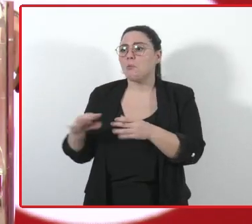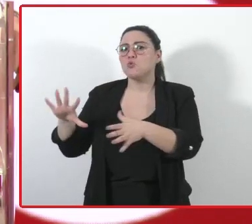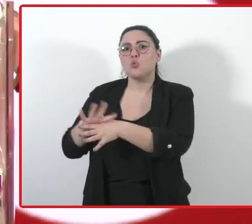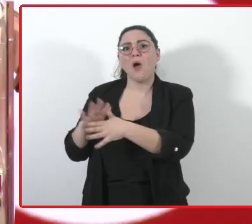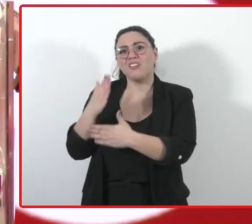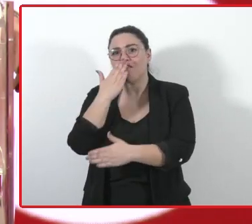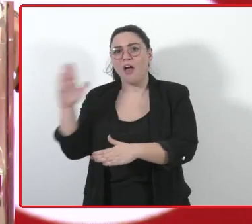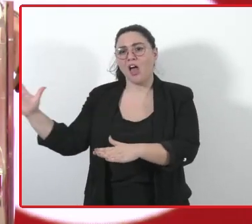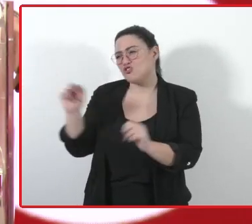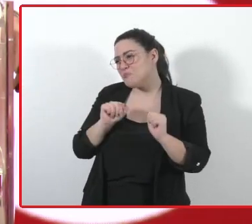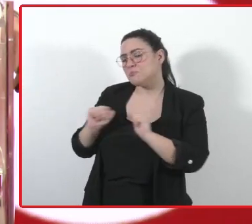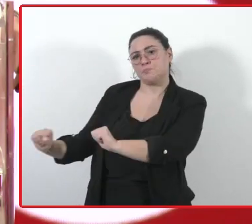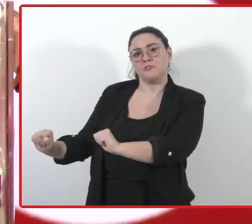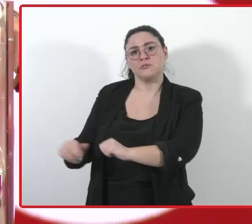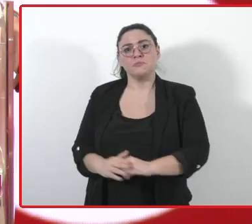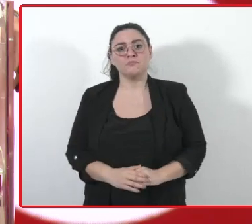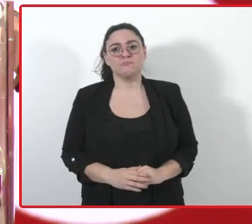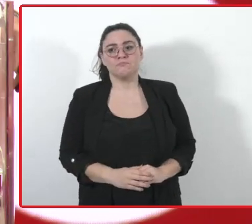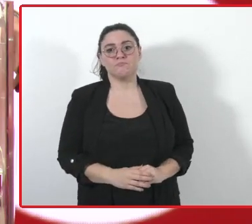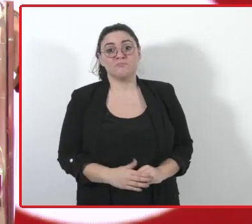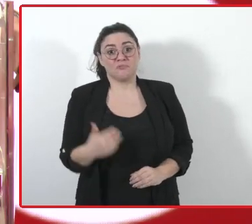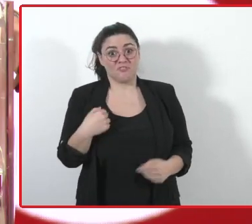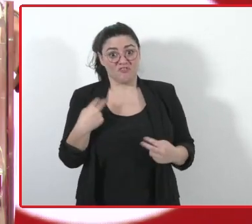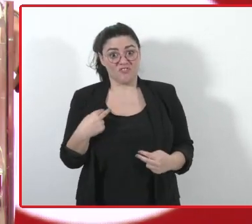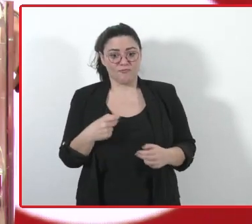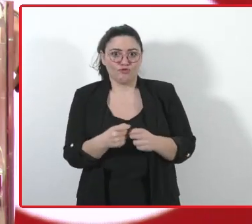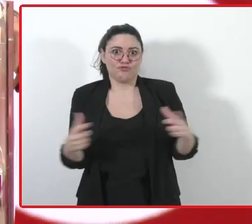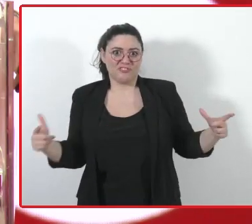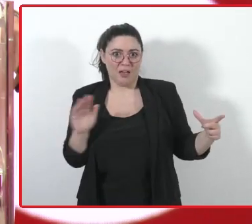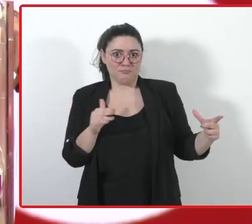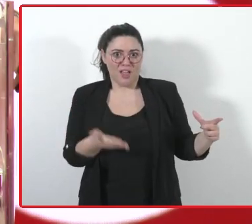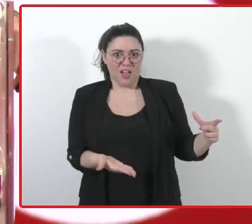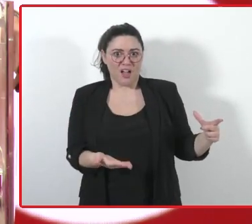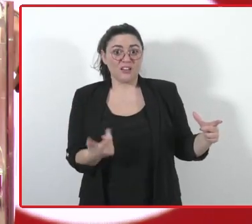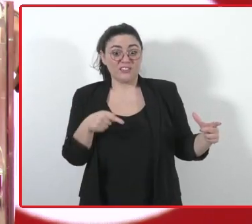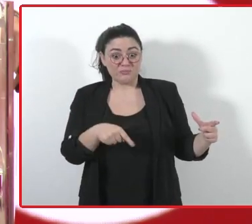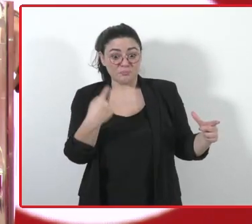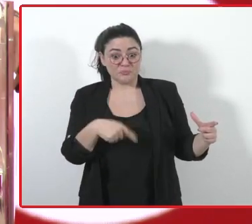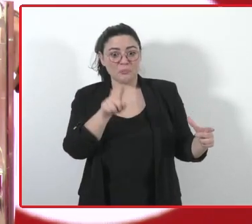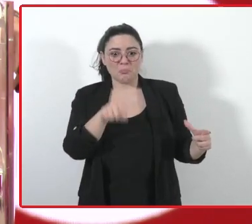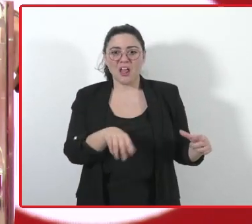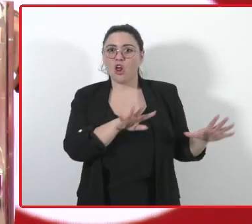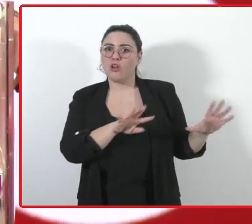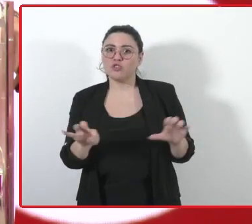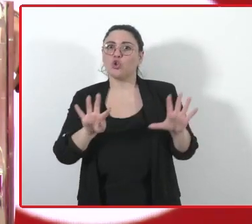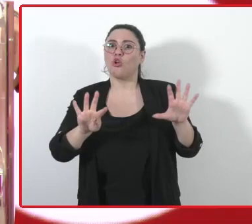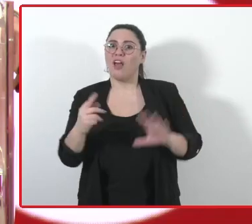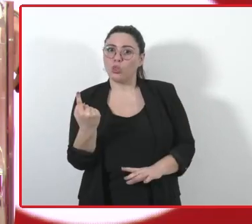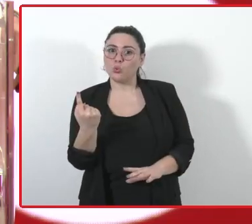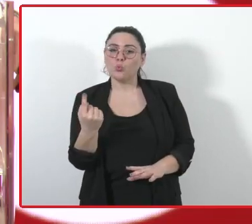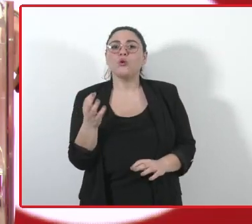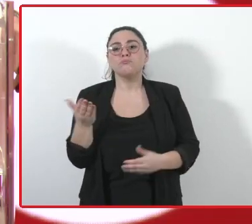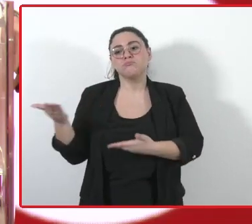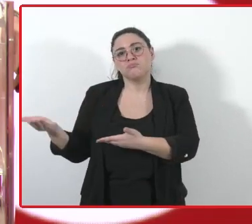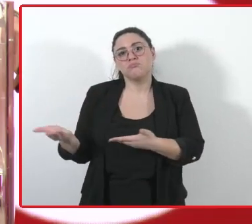Vivo in una città Bari che nel 1991 ha accolto